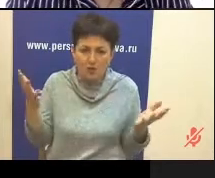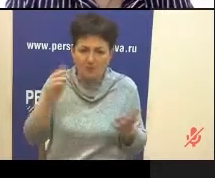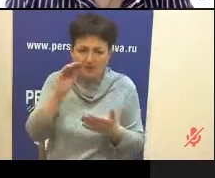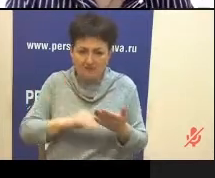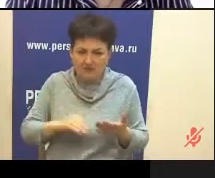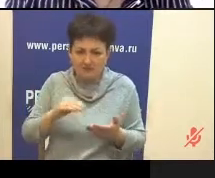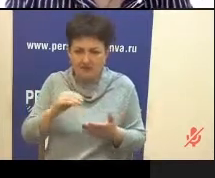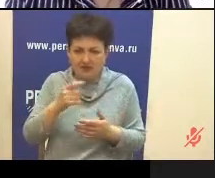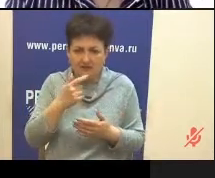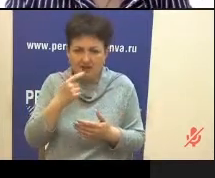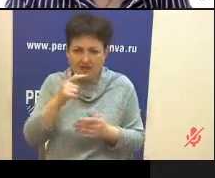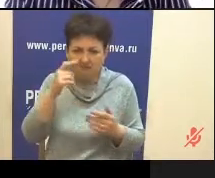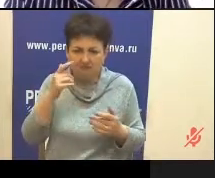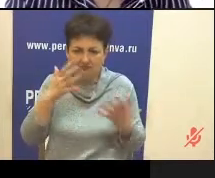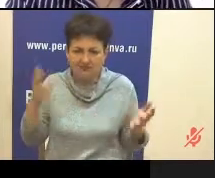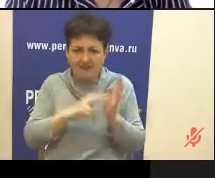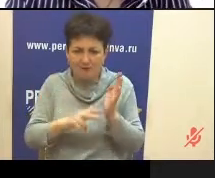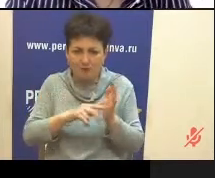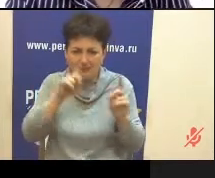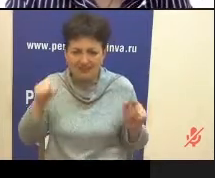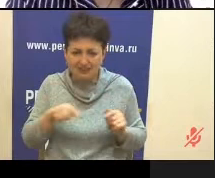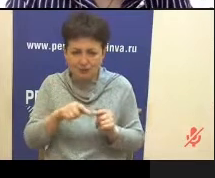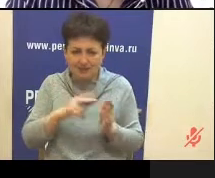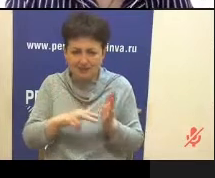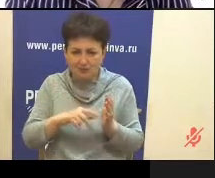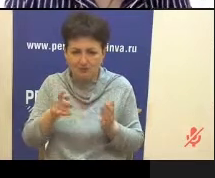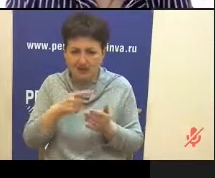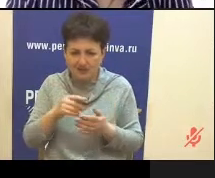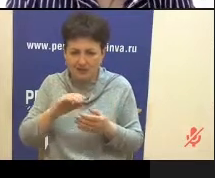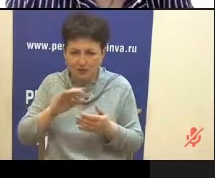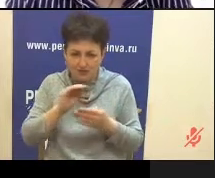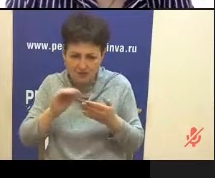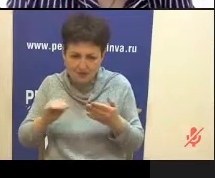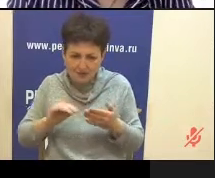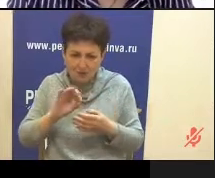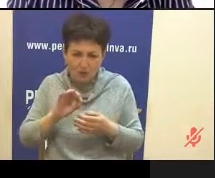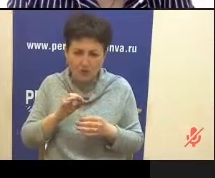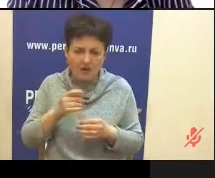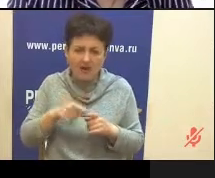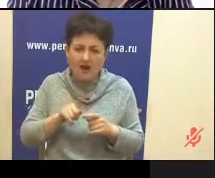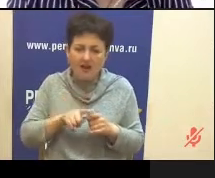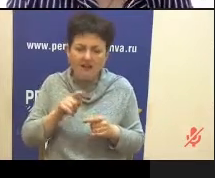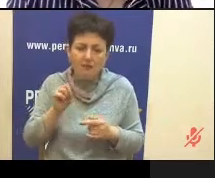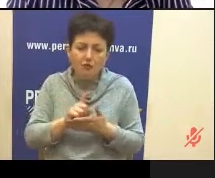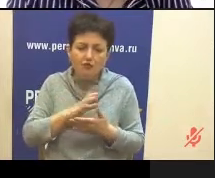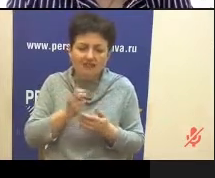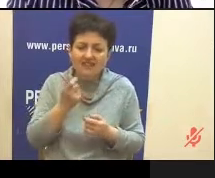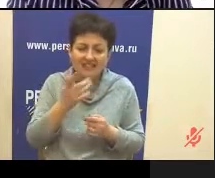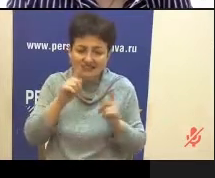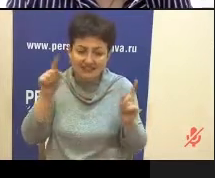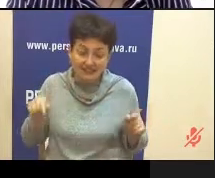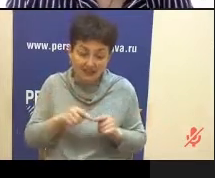диссертационным листом на 80 страниц, убористым почерком совершенно нет. Это может быть несколько